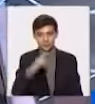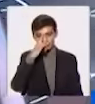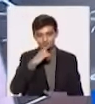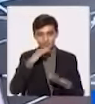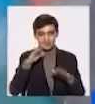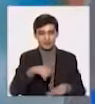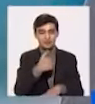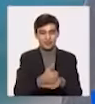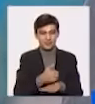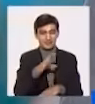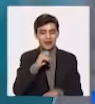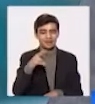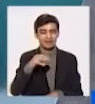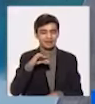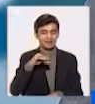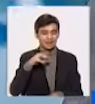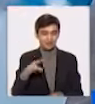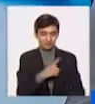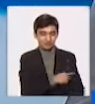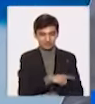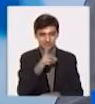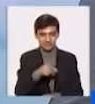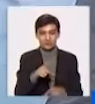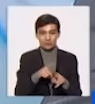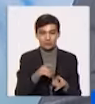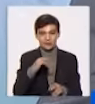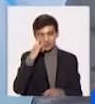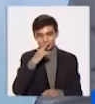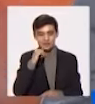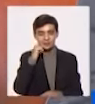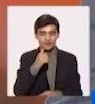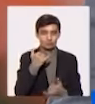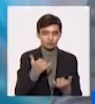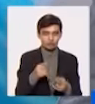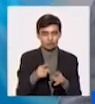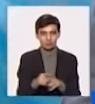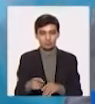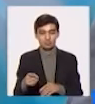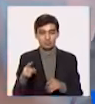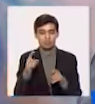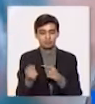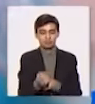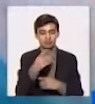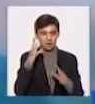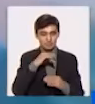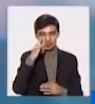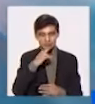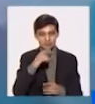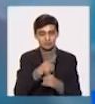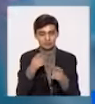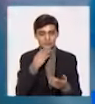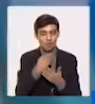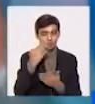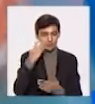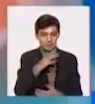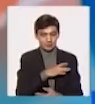Қазақстанның бас санитары Жандарбек Бекшин коронавирус Қазақстанға бүгін ертен келуі мүмкін дейді. Бас санитар өзінің осындай болжаммен бөлісті. Бұл